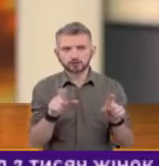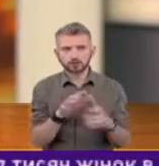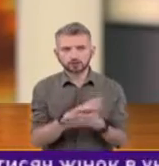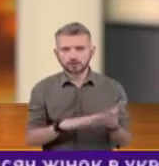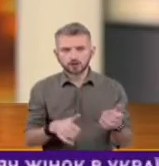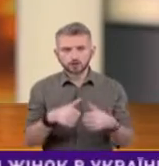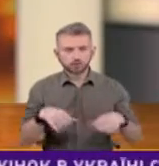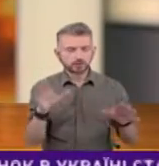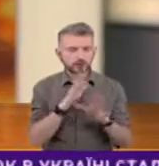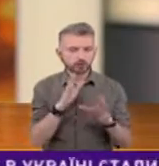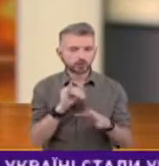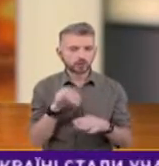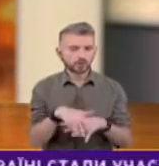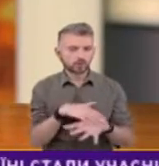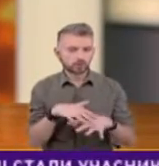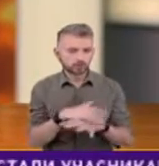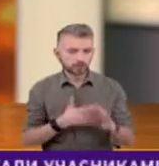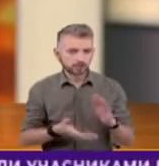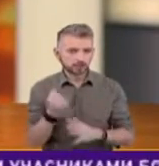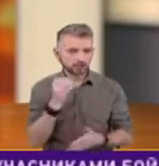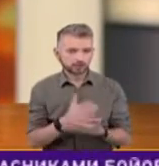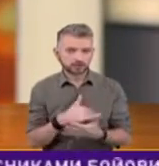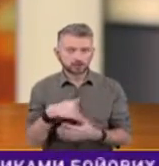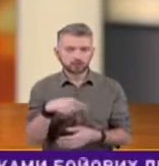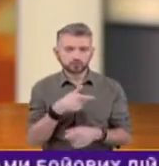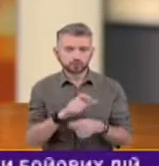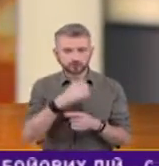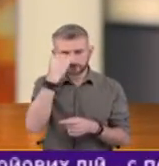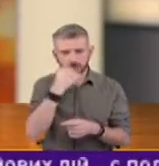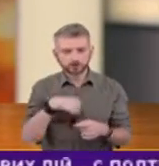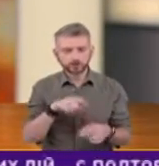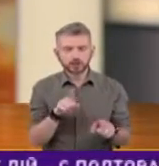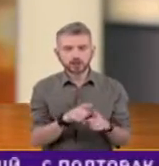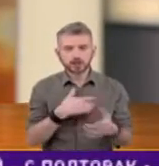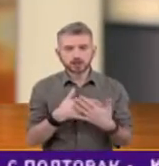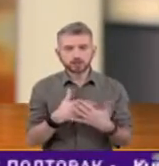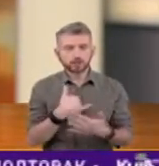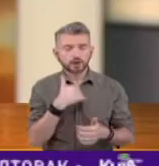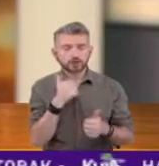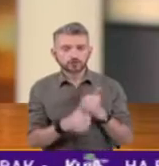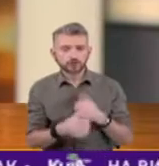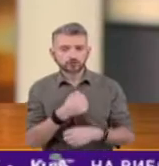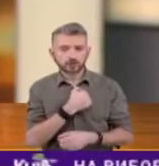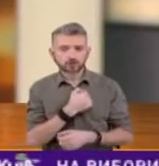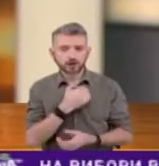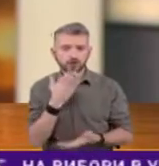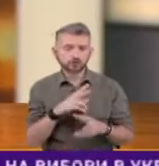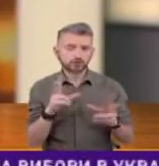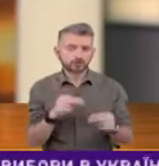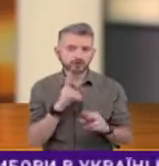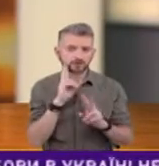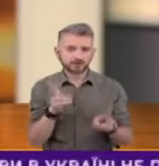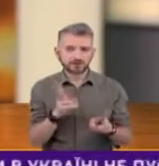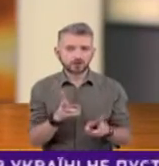комісії екології і громади. Підтримка є. І я їм дуже вдячний, що вони такі активні. У нас часто, на жаль, може, на щастя, не знаю,